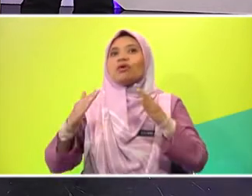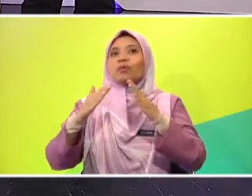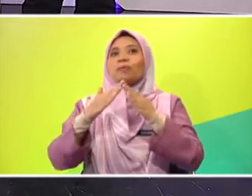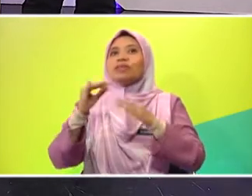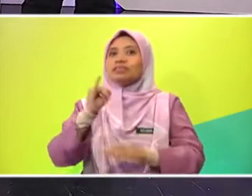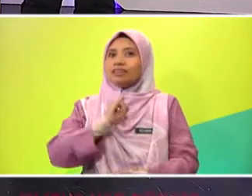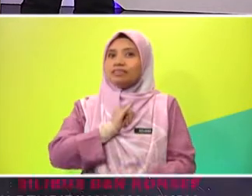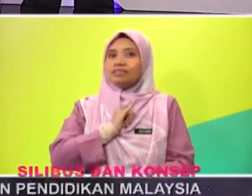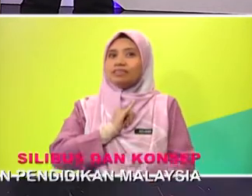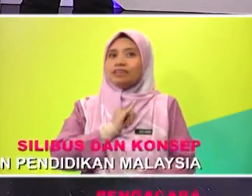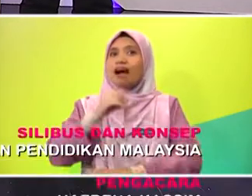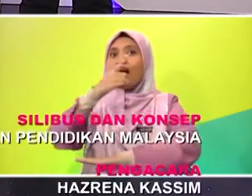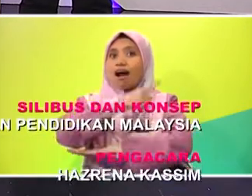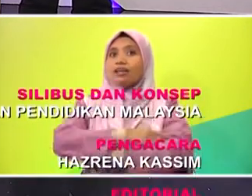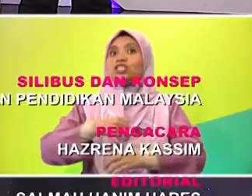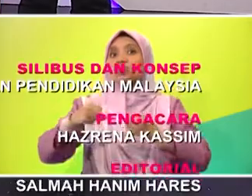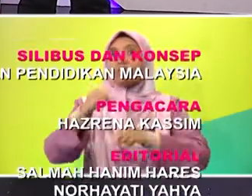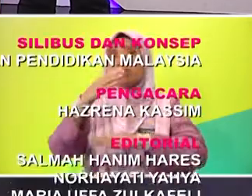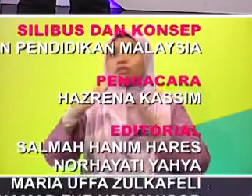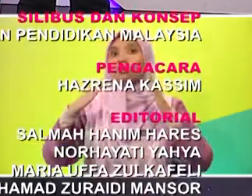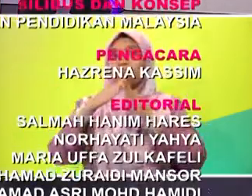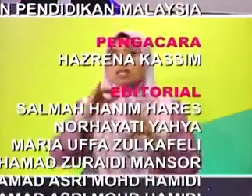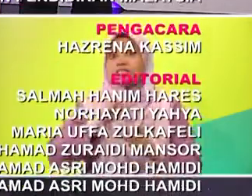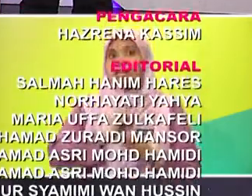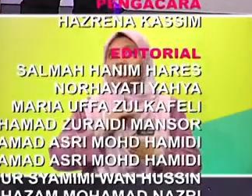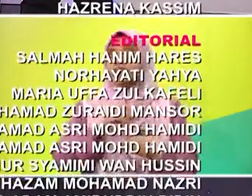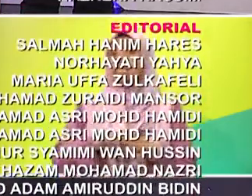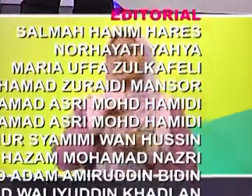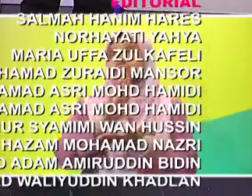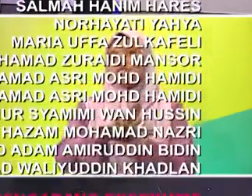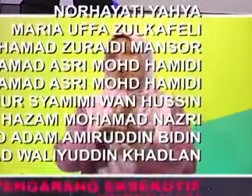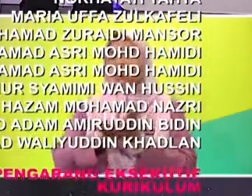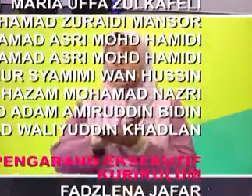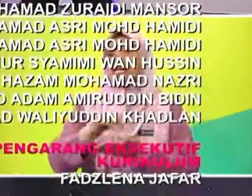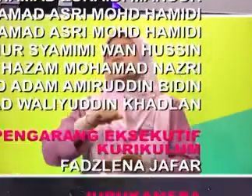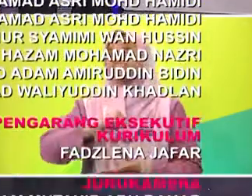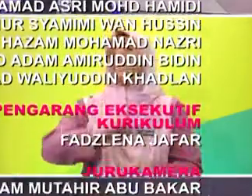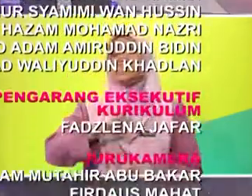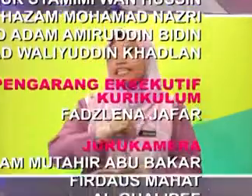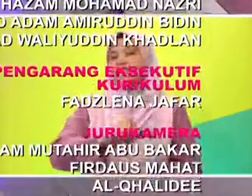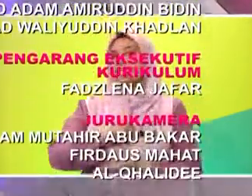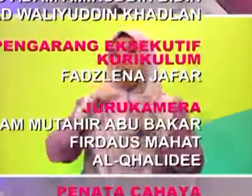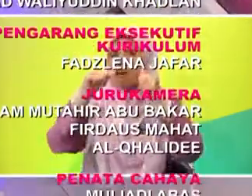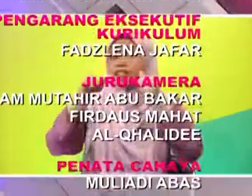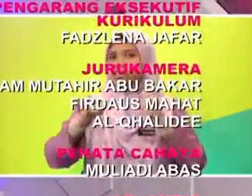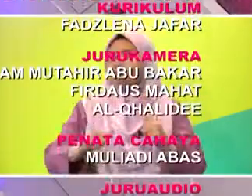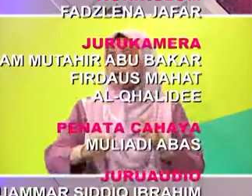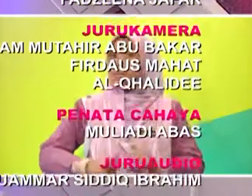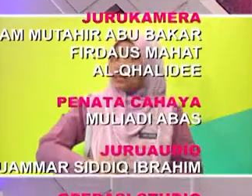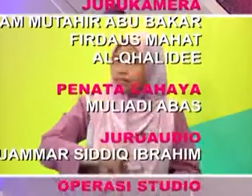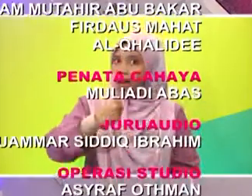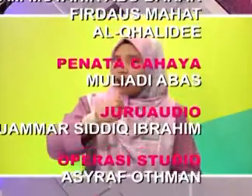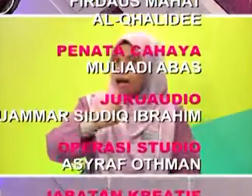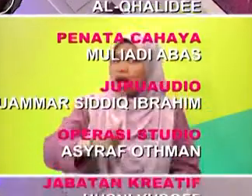hari suka rumahnya ilahha disukai di sekolah saya sendiri acara yang saya menang adalah